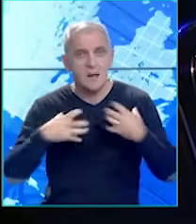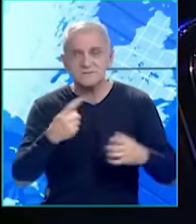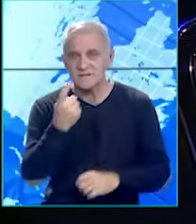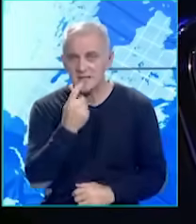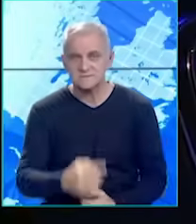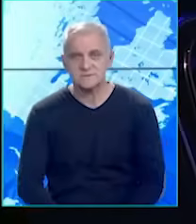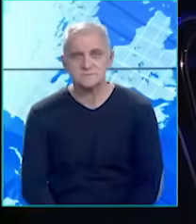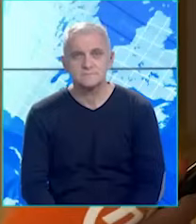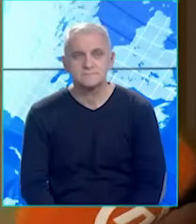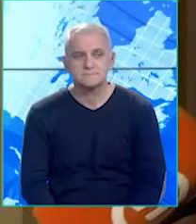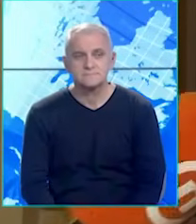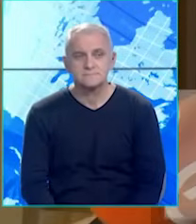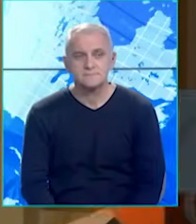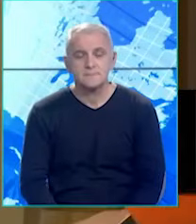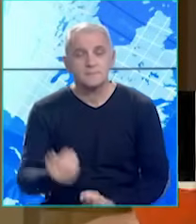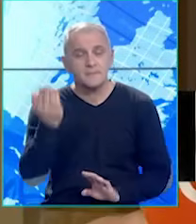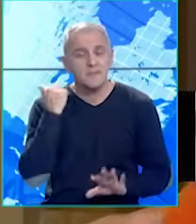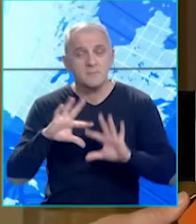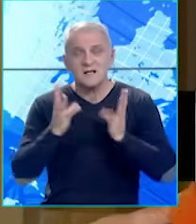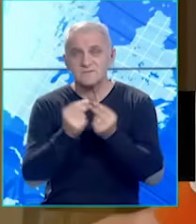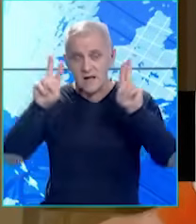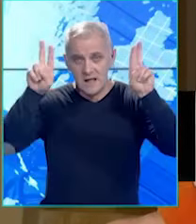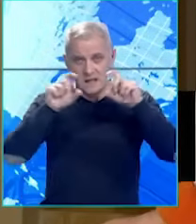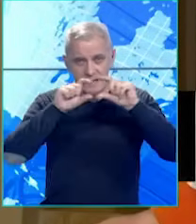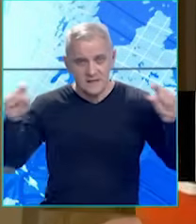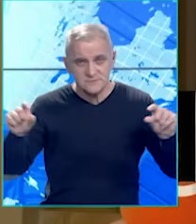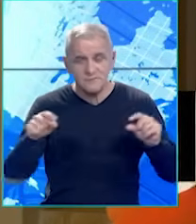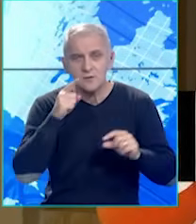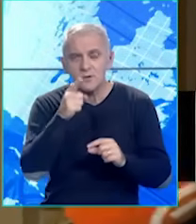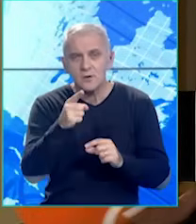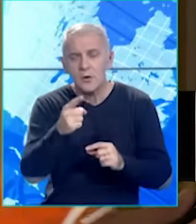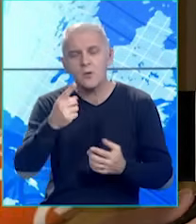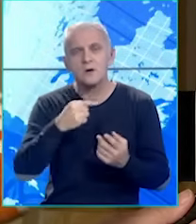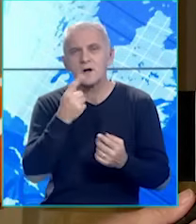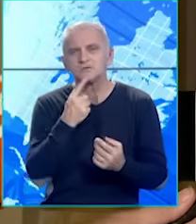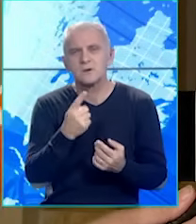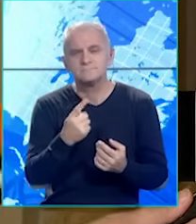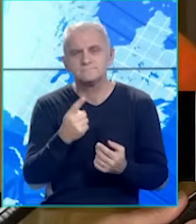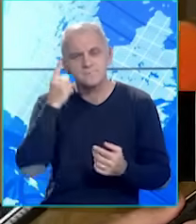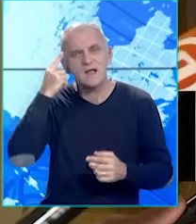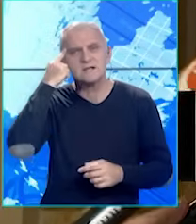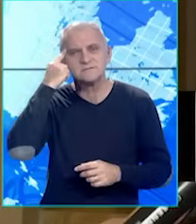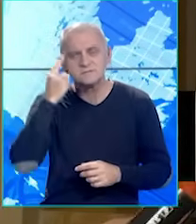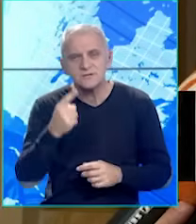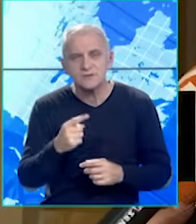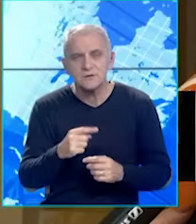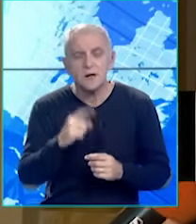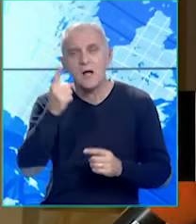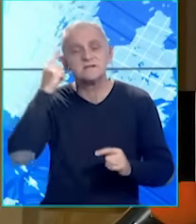jezik. Prije svega naslov, zato što on evocira neko sjećanje. Sjećanje